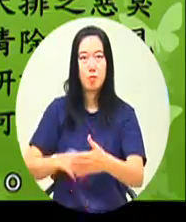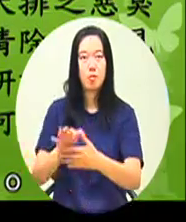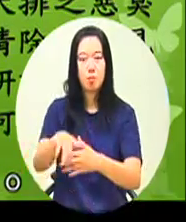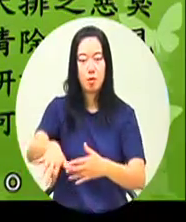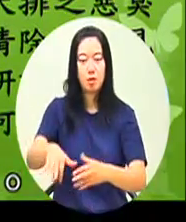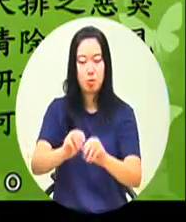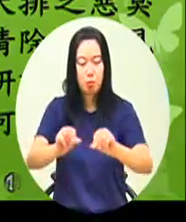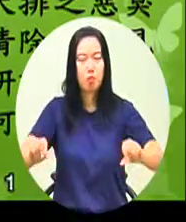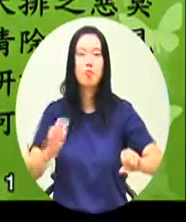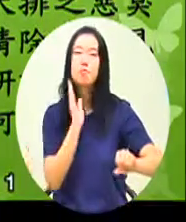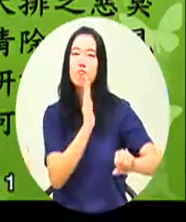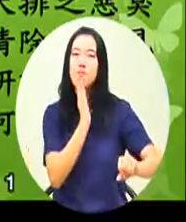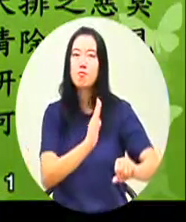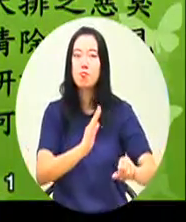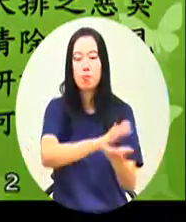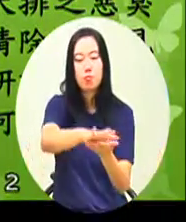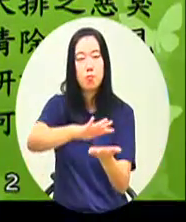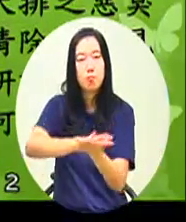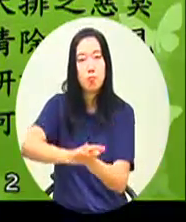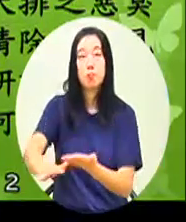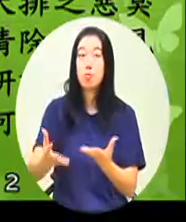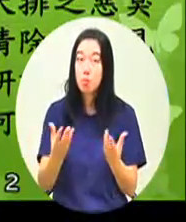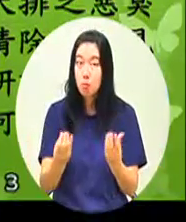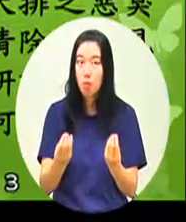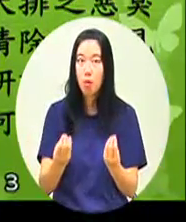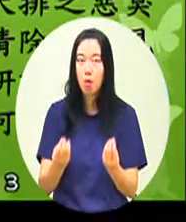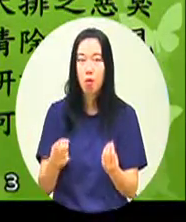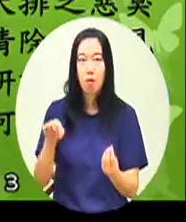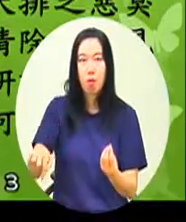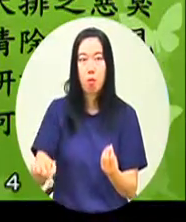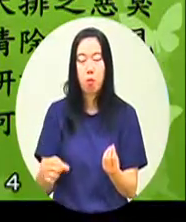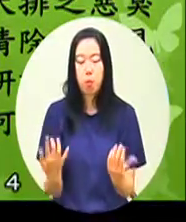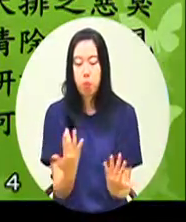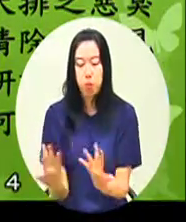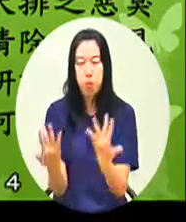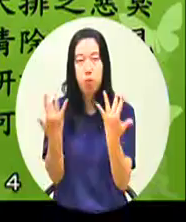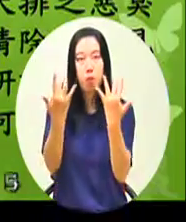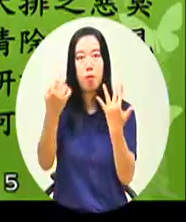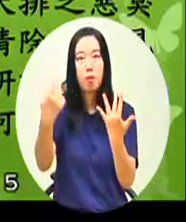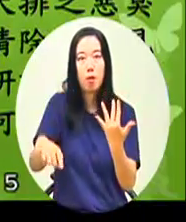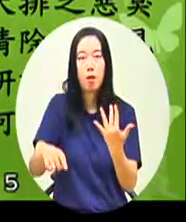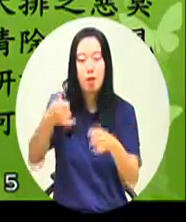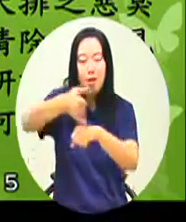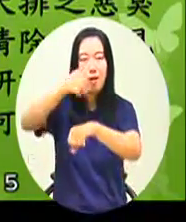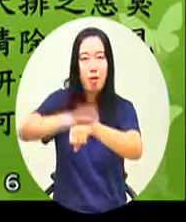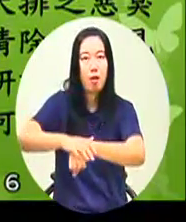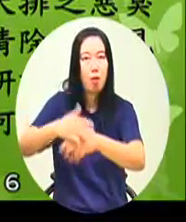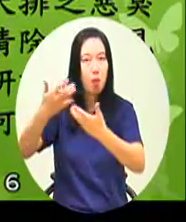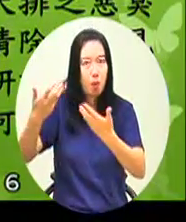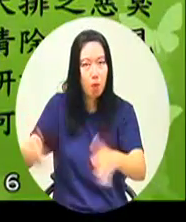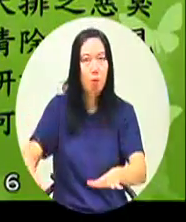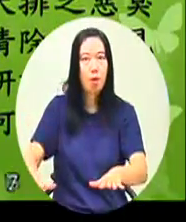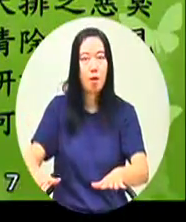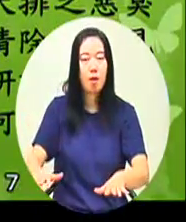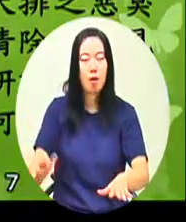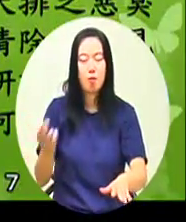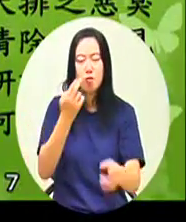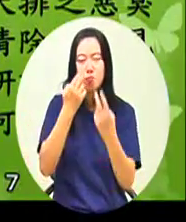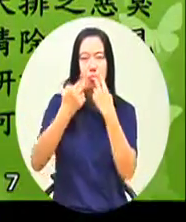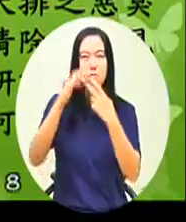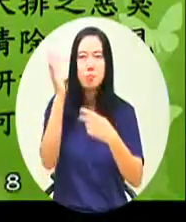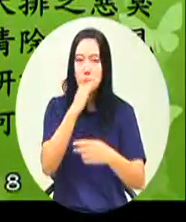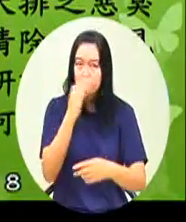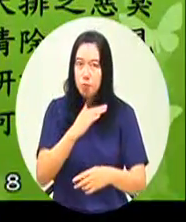掉，伊一直去在草啊也好，毛蟑螂也好，包括个臭味也好。当